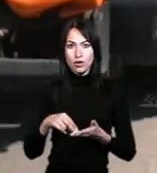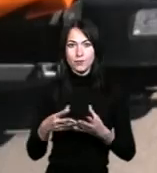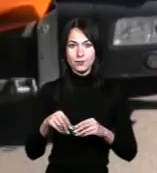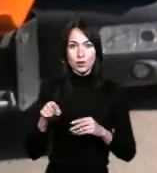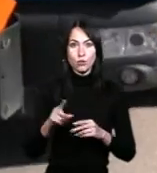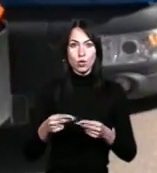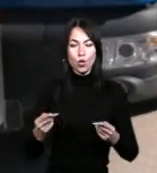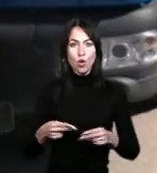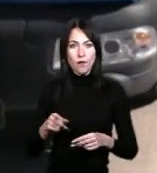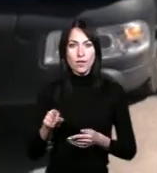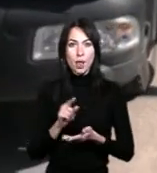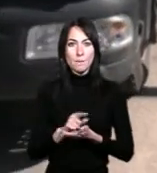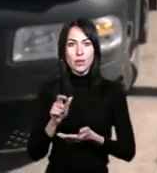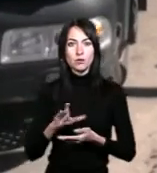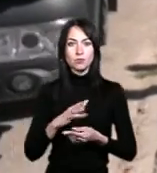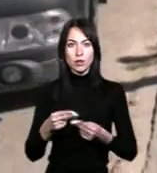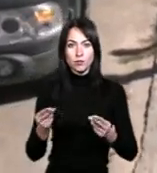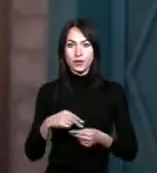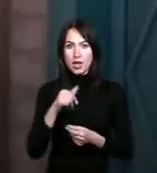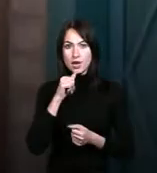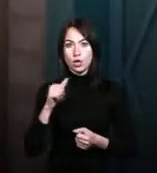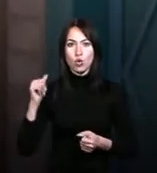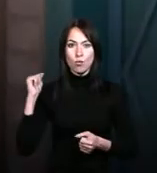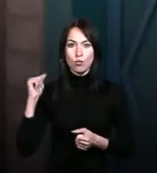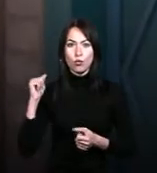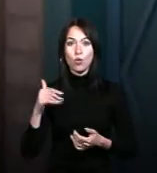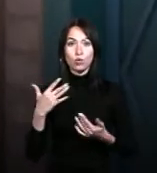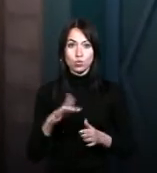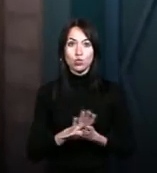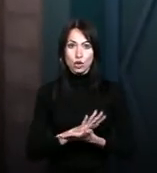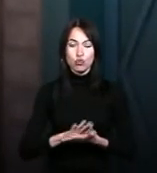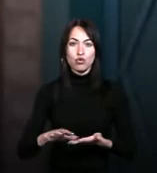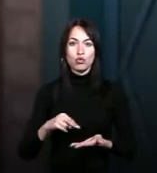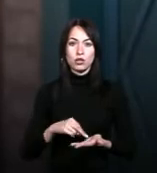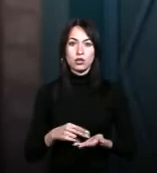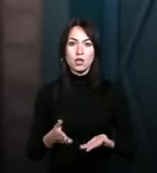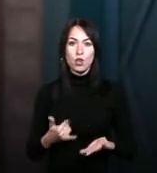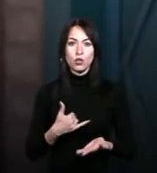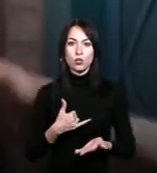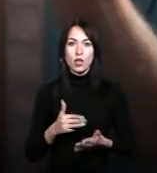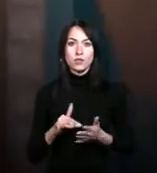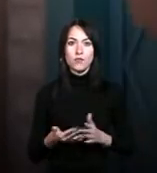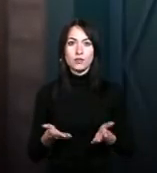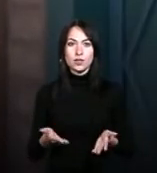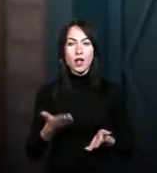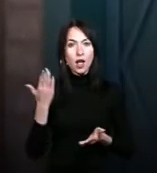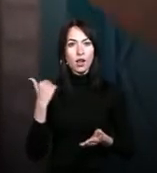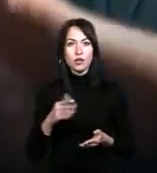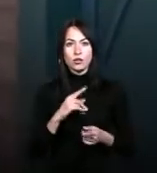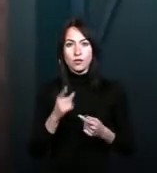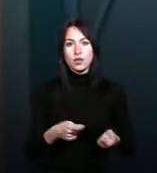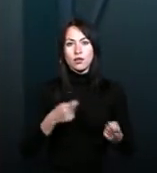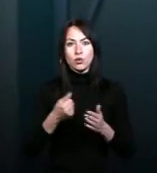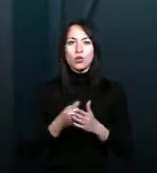з комунальниками пенсіонери уклали рік тому. Вже чище стало. Чистіше в нас стало у селі. Раніше вивозили то